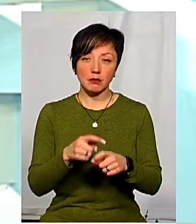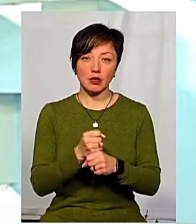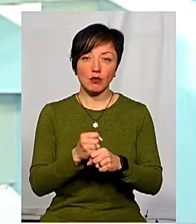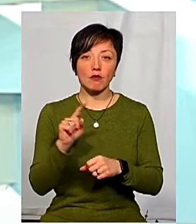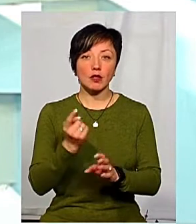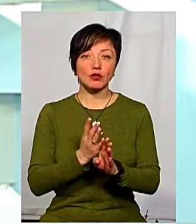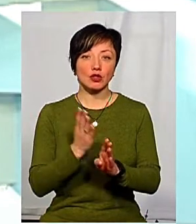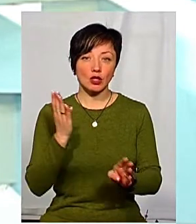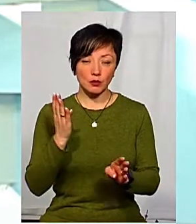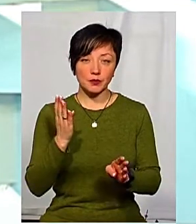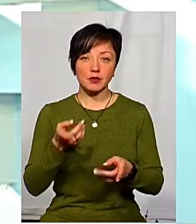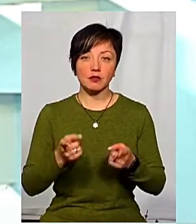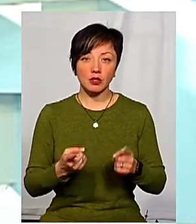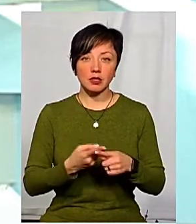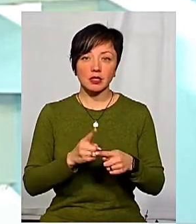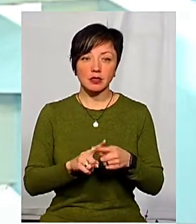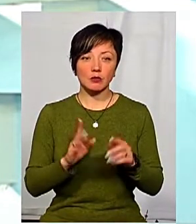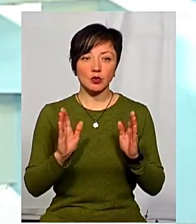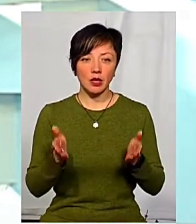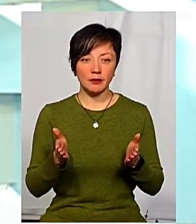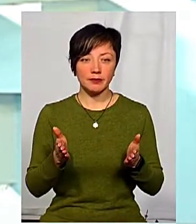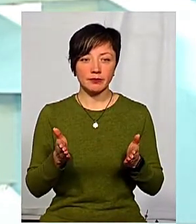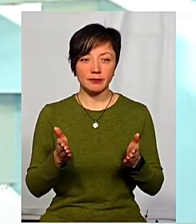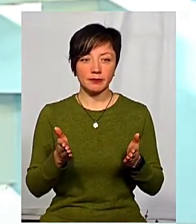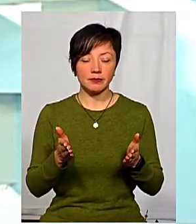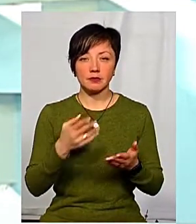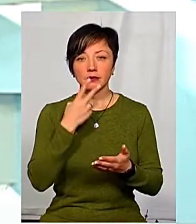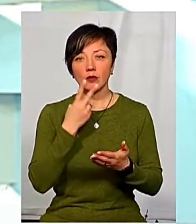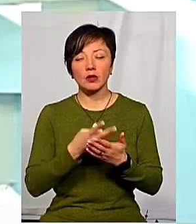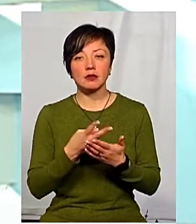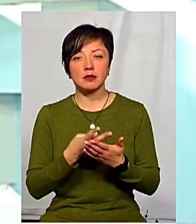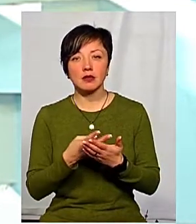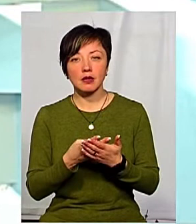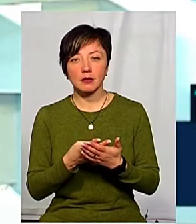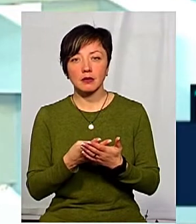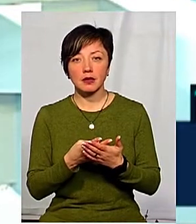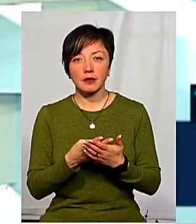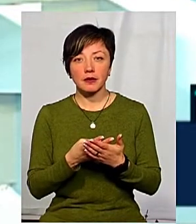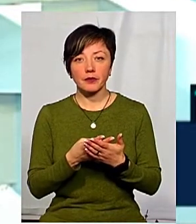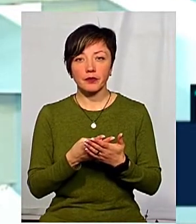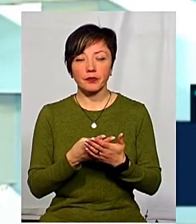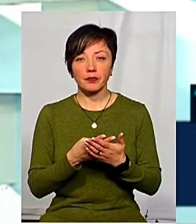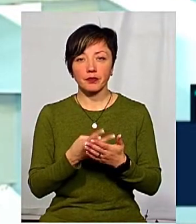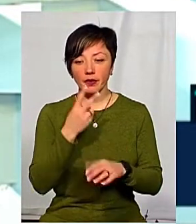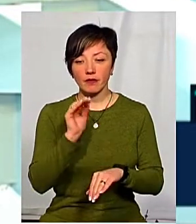працюють. Ну, в першу чергу, звичайно, це буде показниками якраз